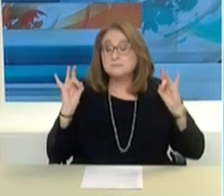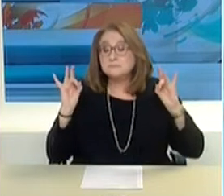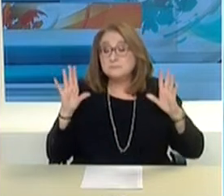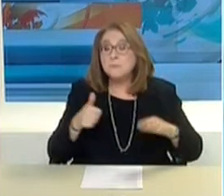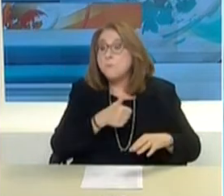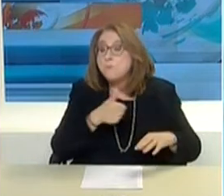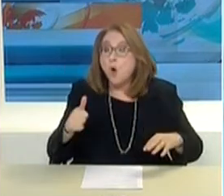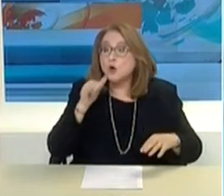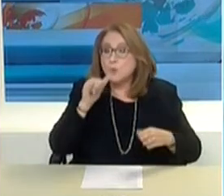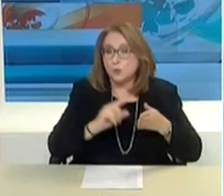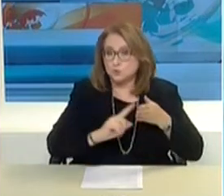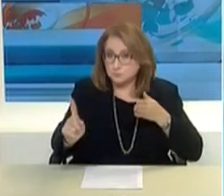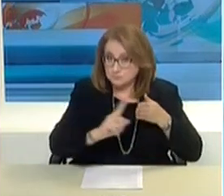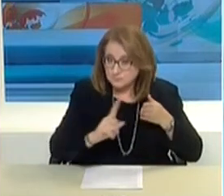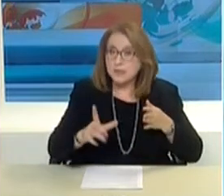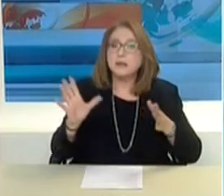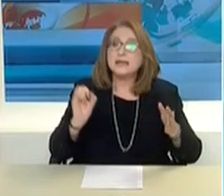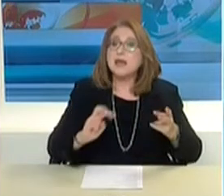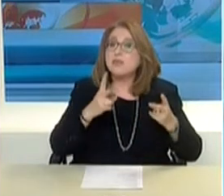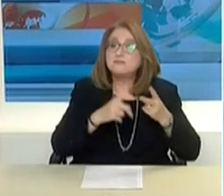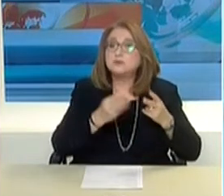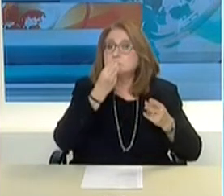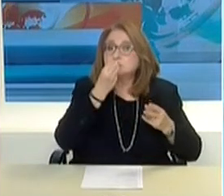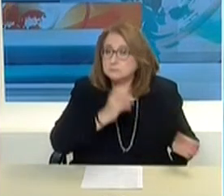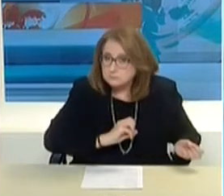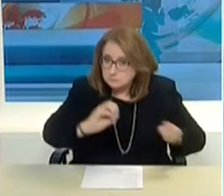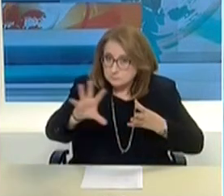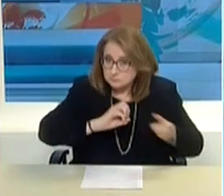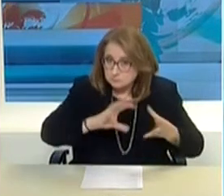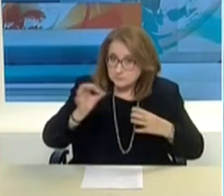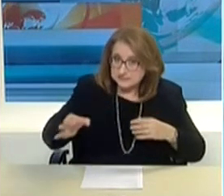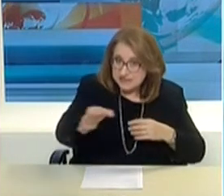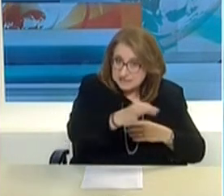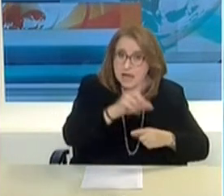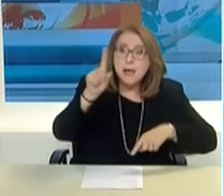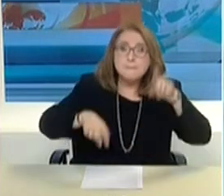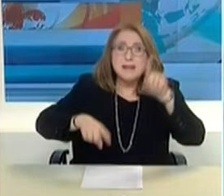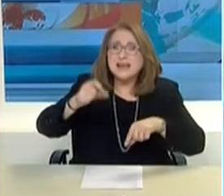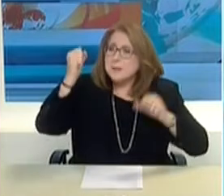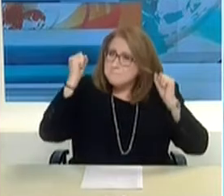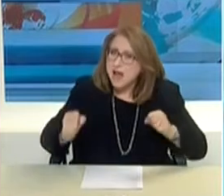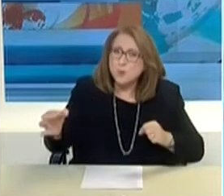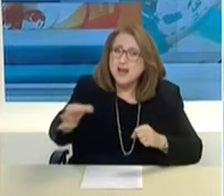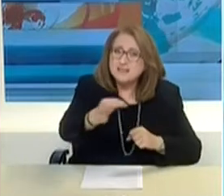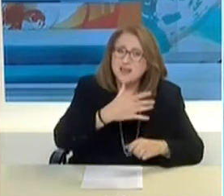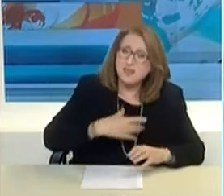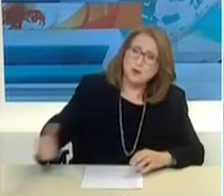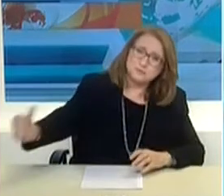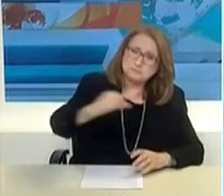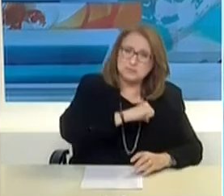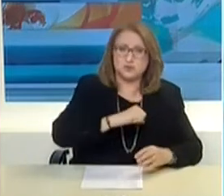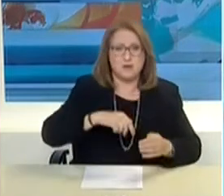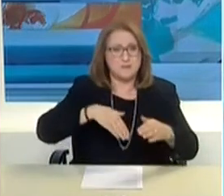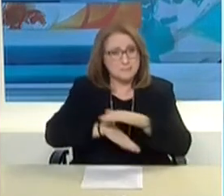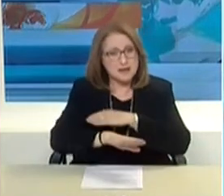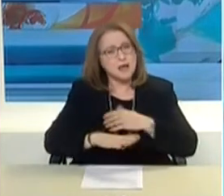τους απολύτως αναγκαίους λόγους και την τροφοδοσία των νησιών, καθώς και εκείνους που θέλουν να αναχωρήσουν από τα νησιά. Με τον τρόπο αυτό προστατεύουμε